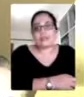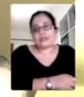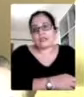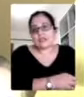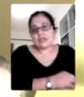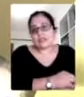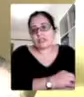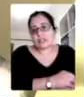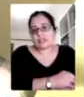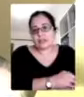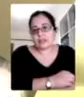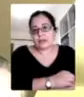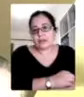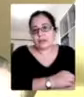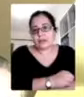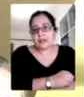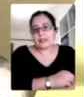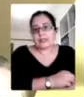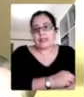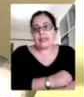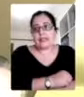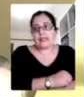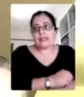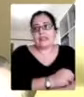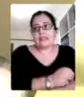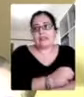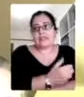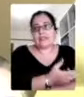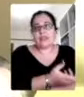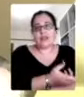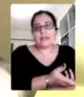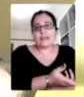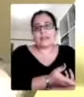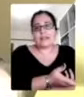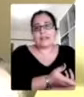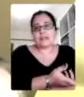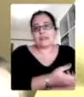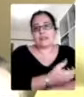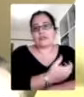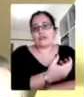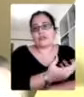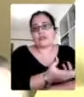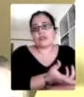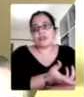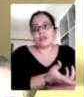çok alıyorsanız fiyat o kadar iniyor. Yani bir kere yol masrafından